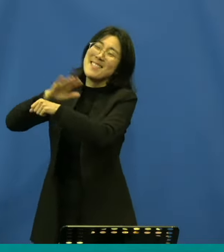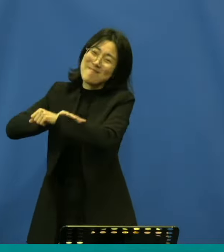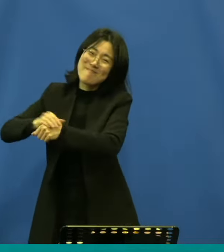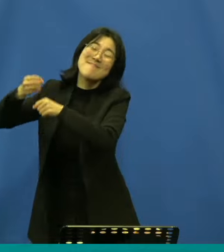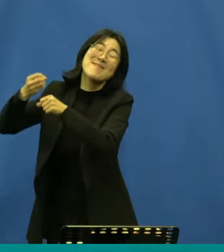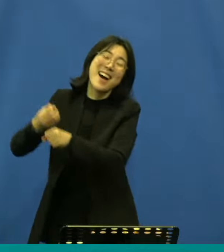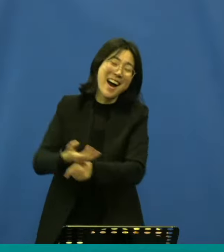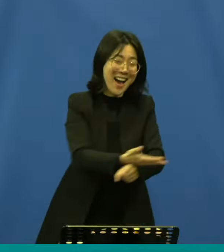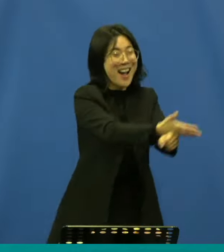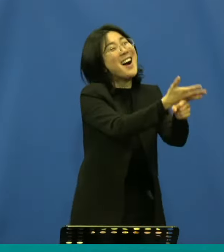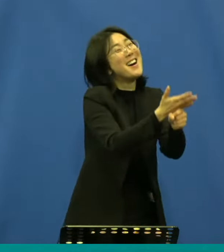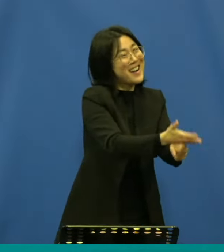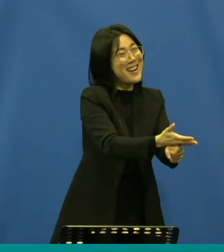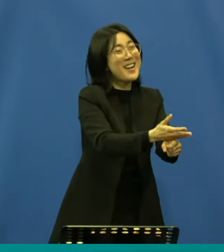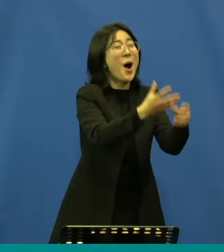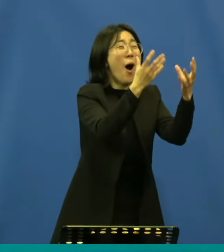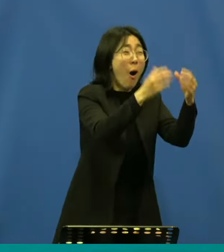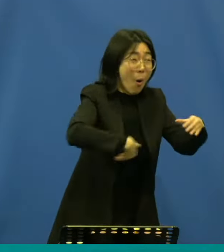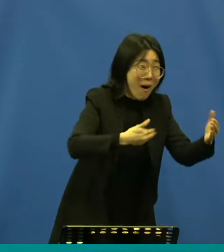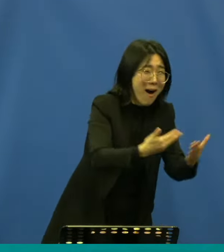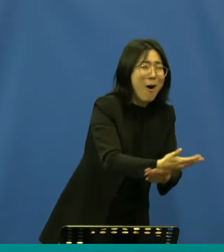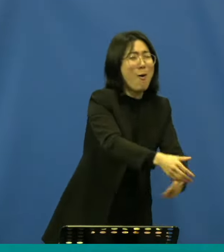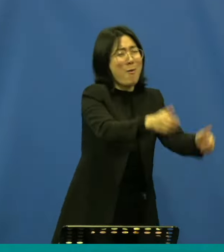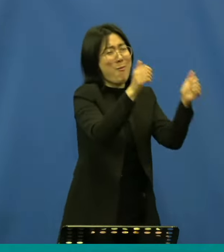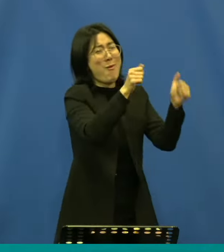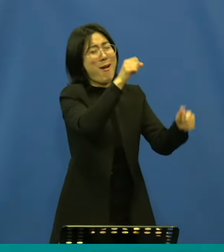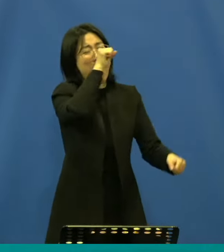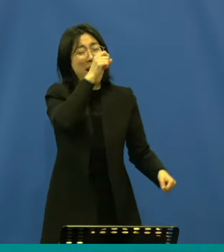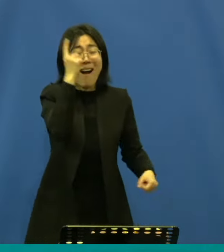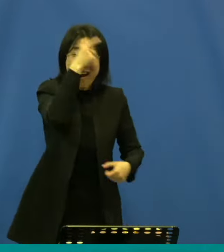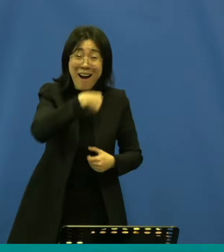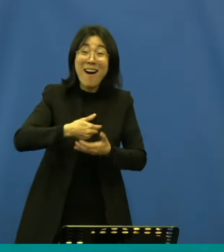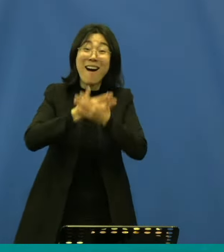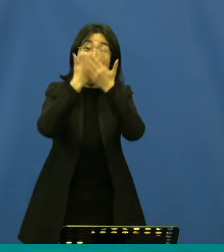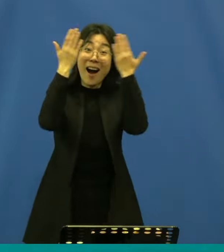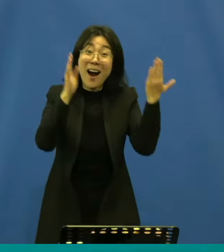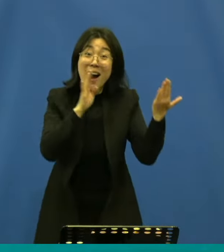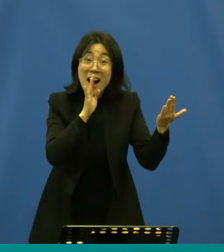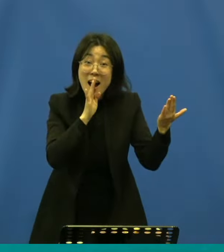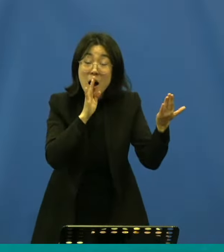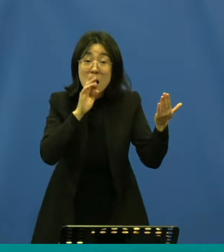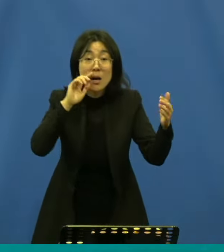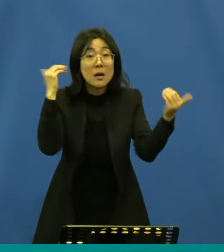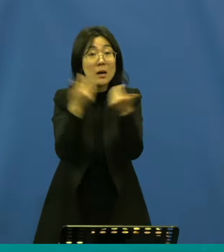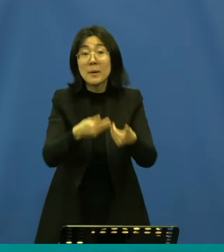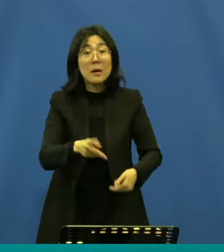그런데 이 전혀 다른 얼굴이 나온 거예요. 확 얼굴이 그게 드러나잖아요.